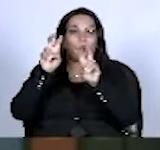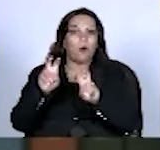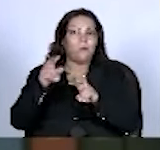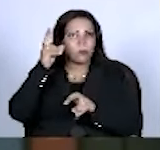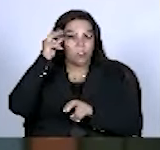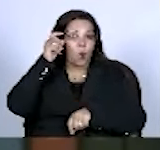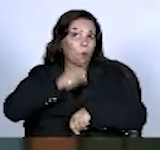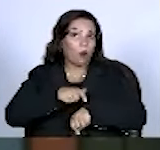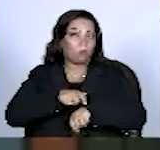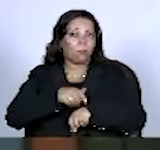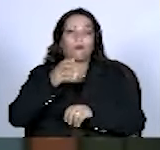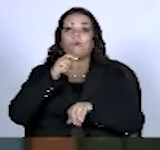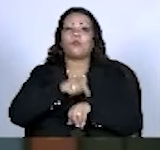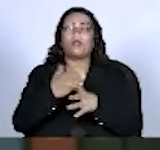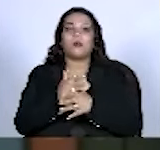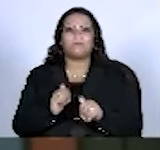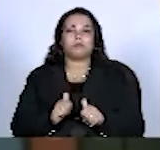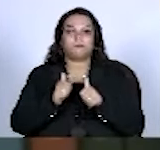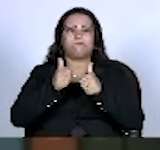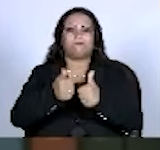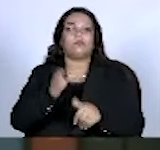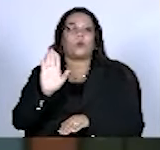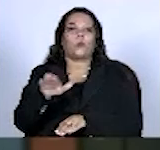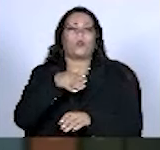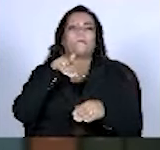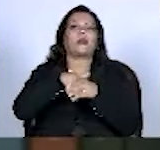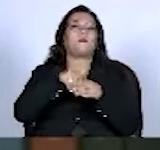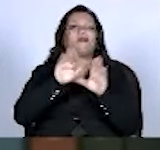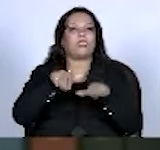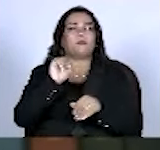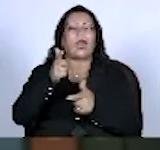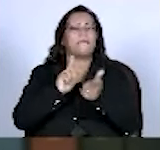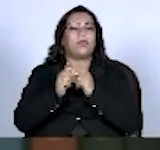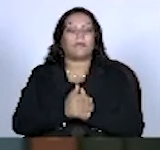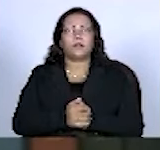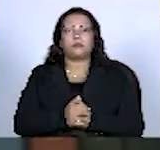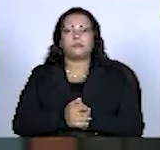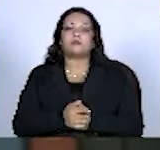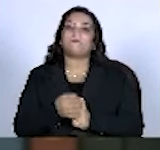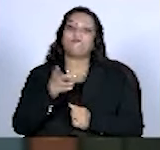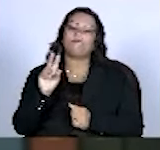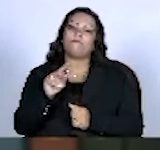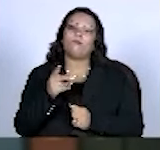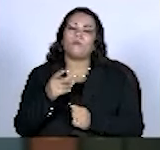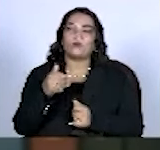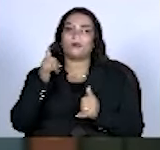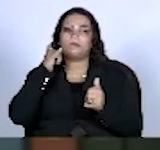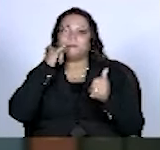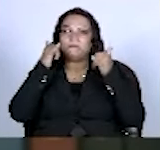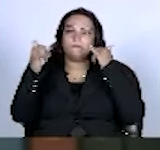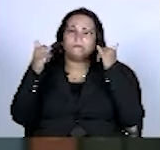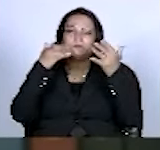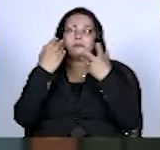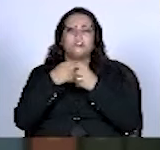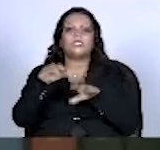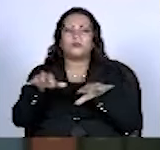في هذا التوقيت اللي هي مقدمه فيه على انتخابات يعني طبعا اتصالات بايران بتتم من خلال